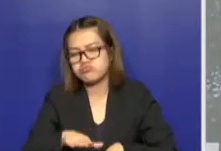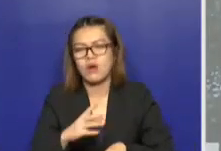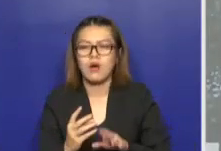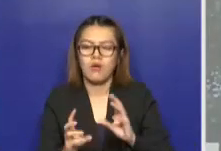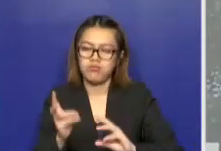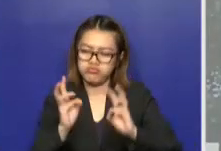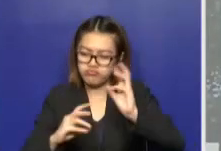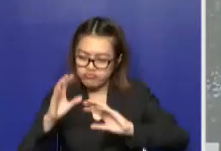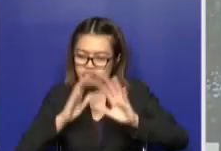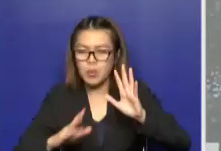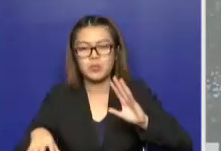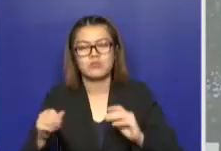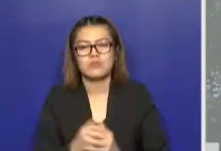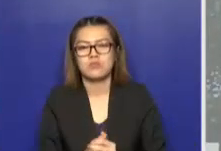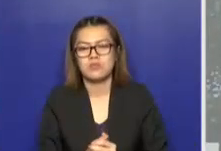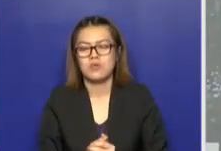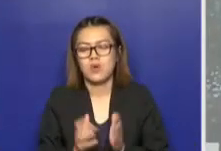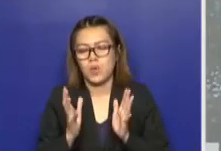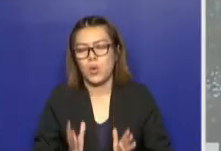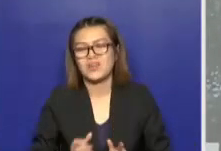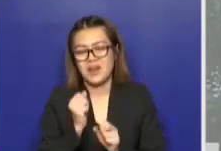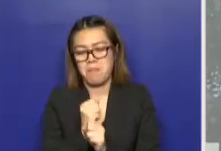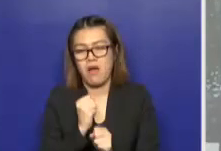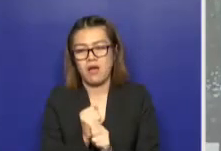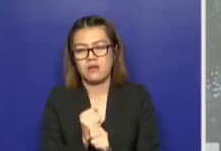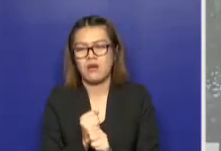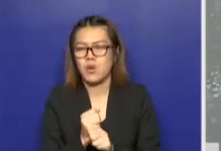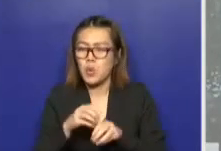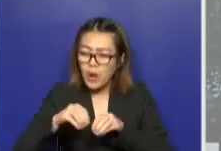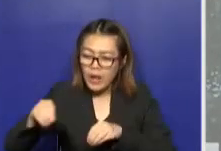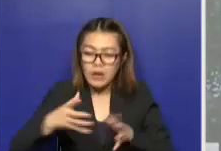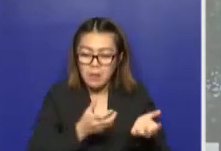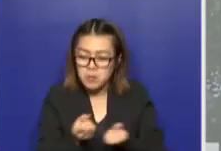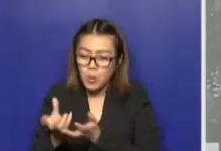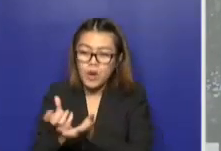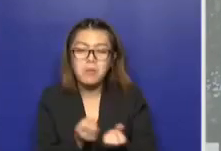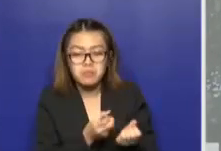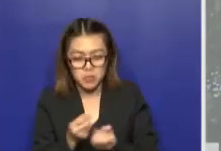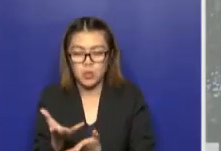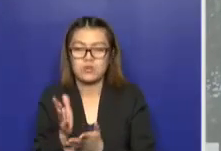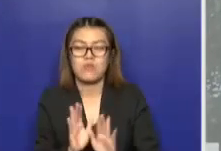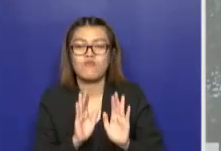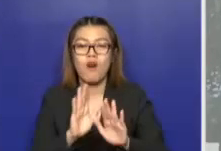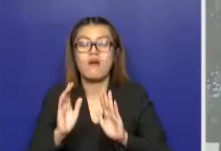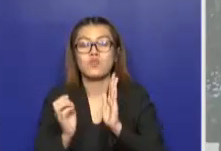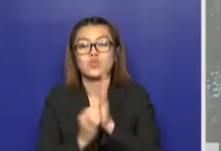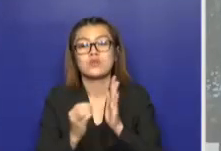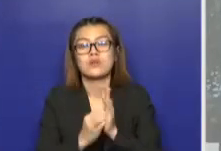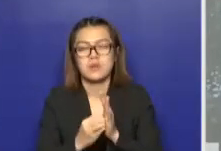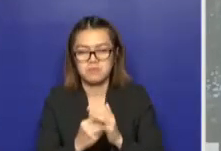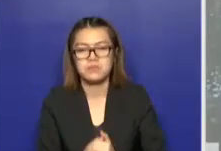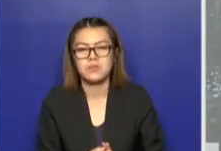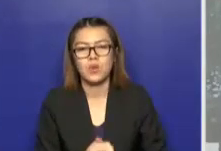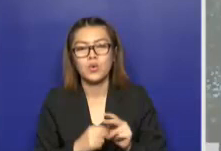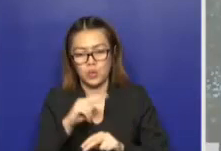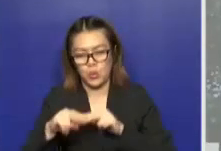วมถึงรถขนส่งคนงานที่คนงานมักจะอยู่ไกลๆนะครับอันนี้ก็ต้องฝากกทม.ในการที่จะช่วยดู